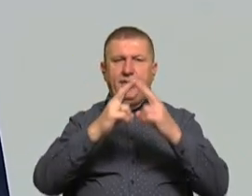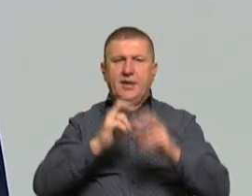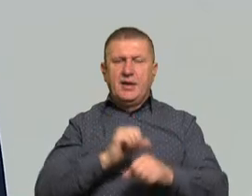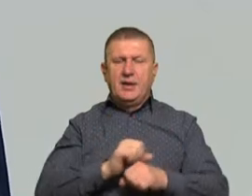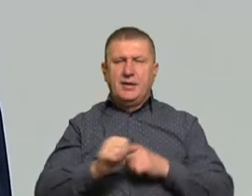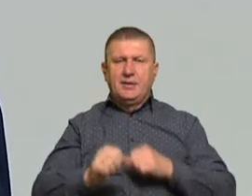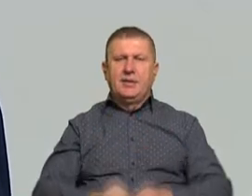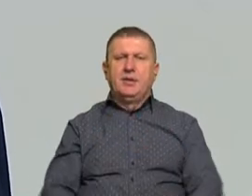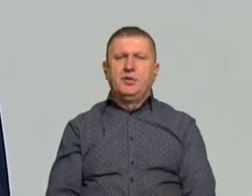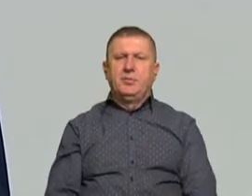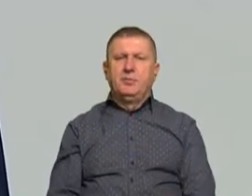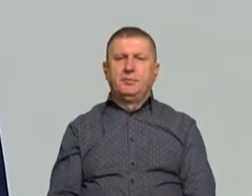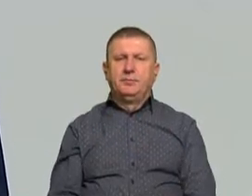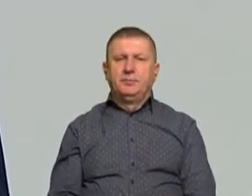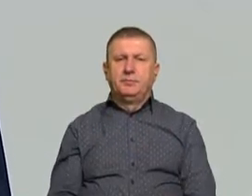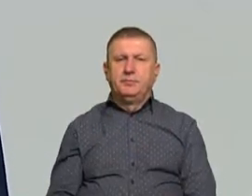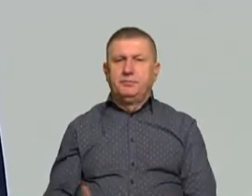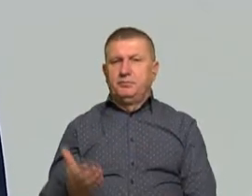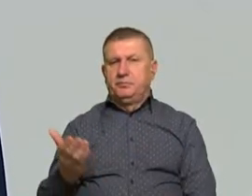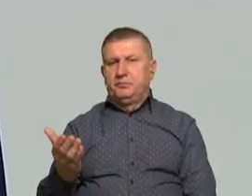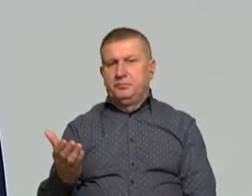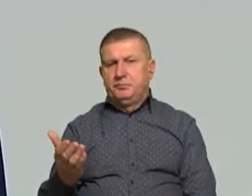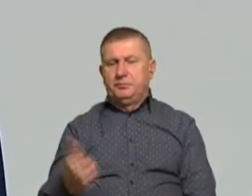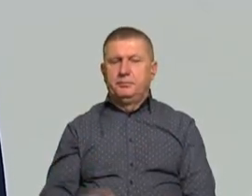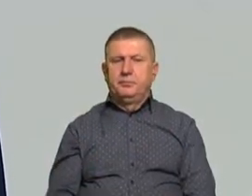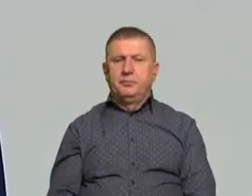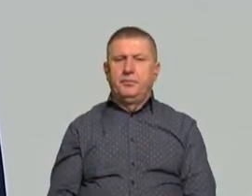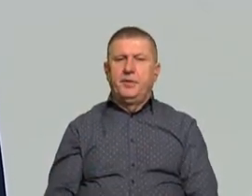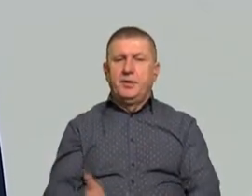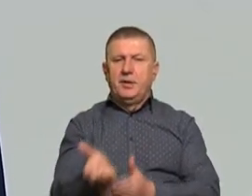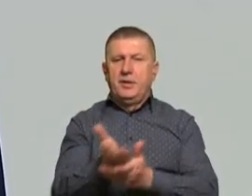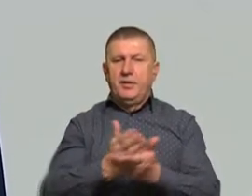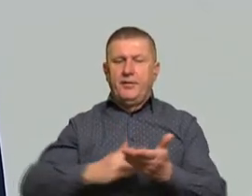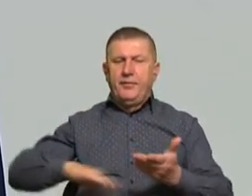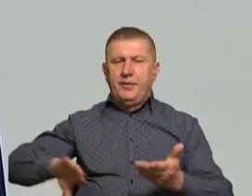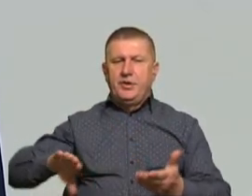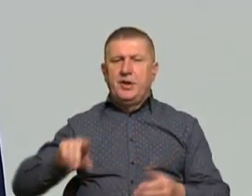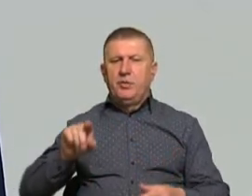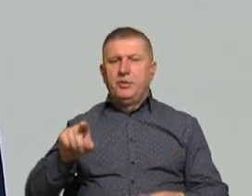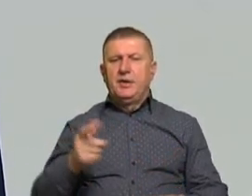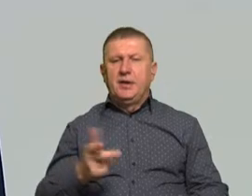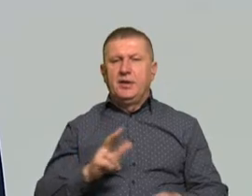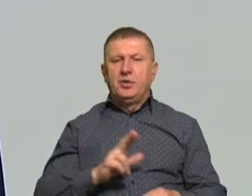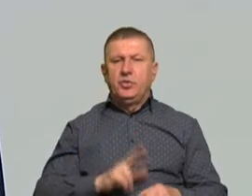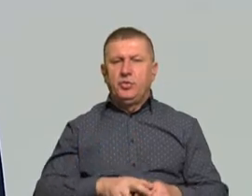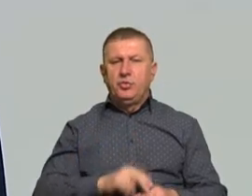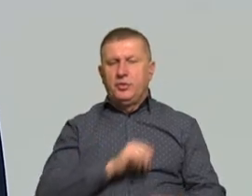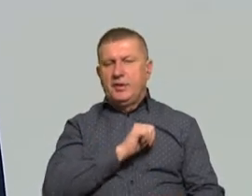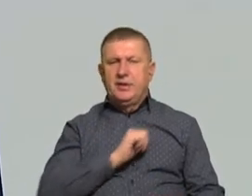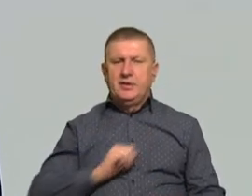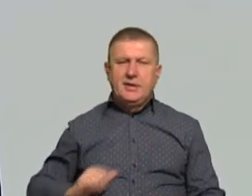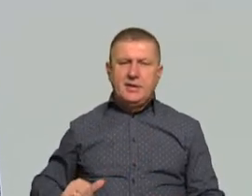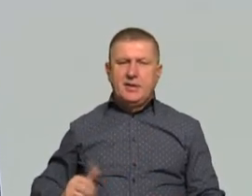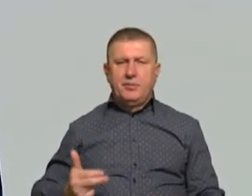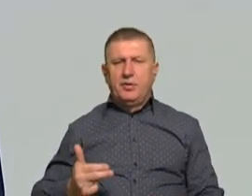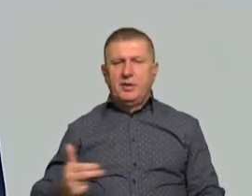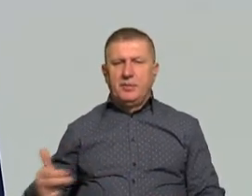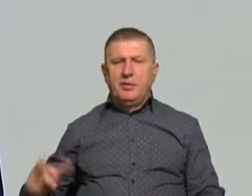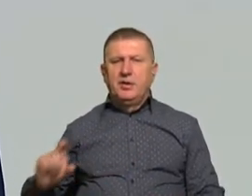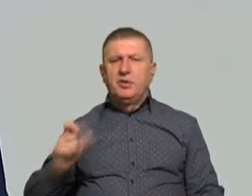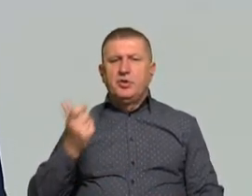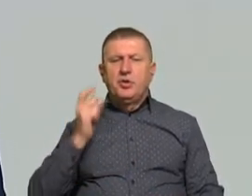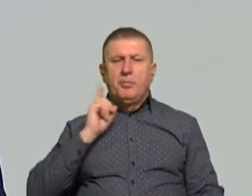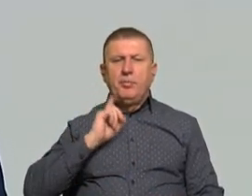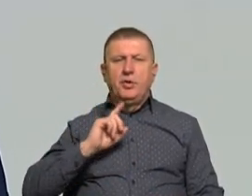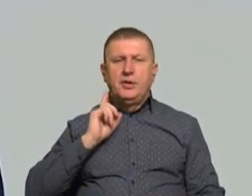że jak pan rektor, a szczególnie wydziały te, które mają tę samą tematykę, co Politechnika